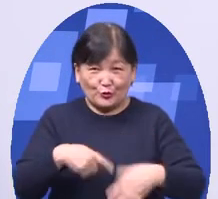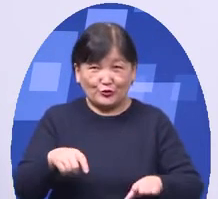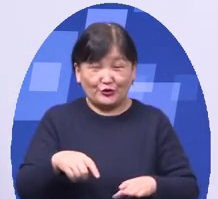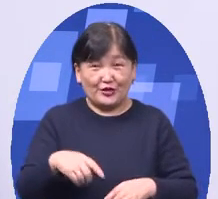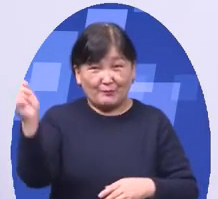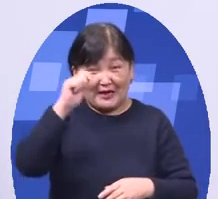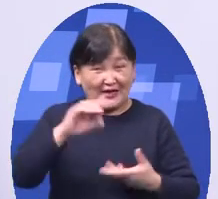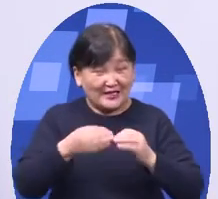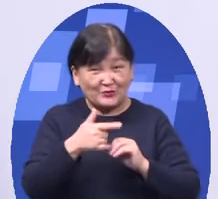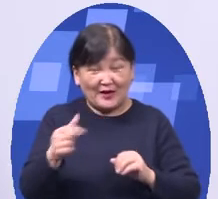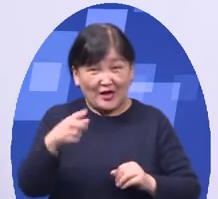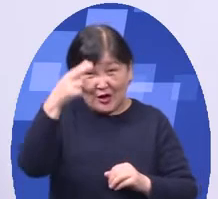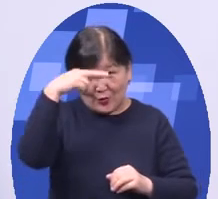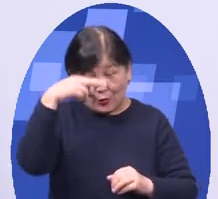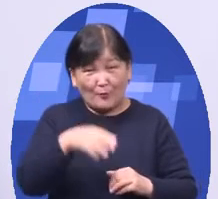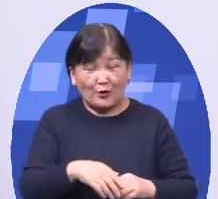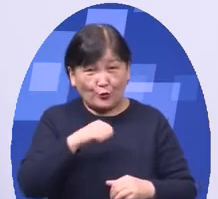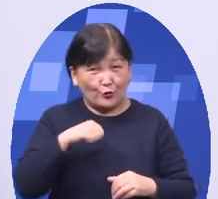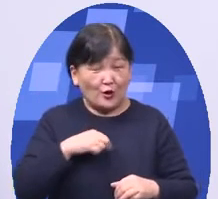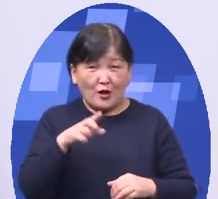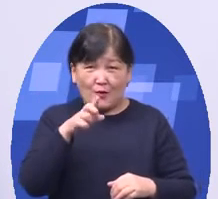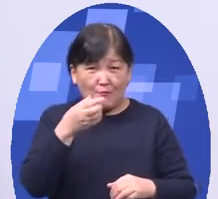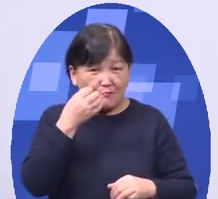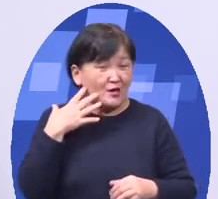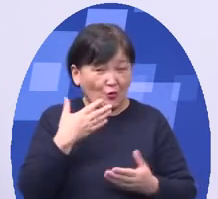Төрсөн өдрийн зөөрөө бэлэг үлдэж болох хөлөө хүүхдүүдээ.